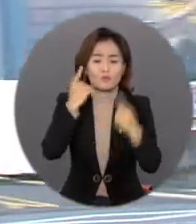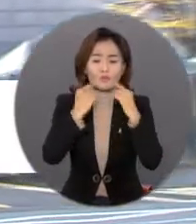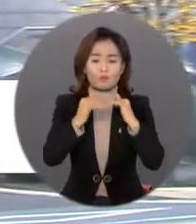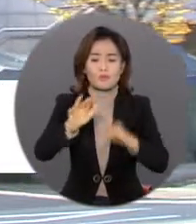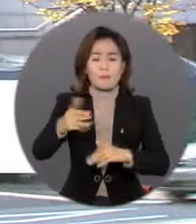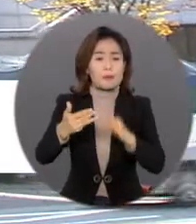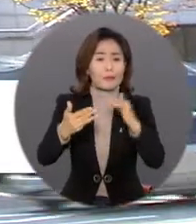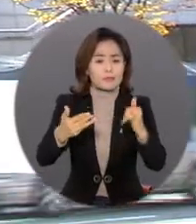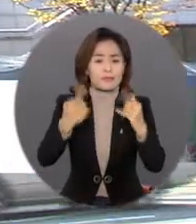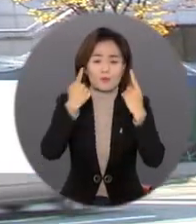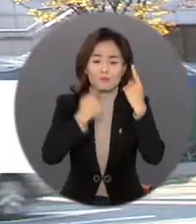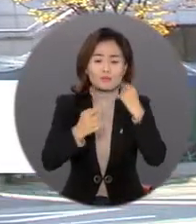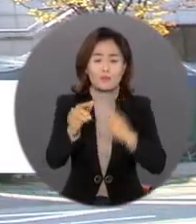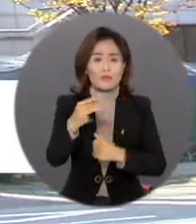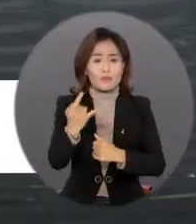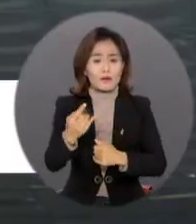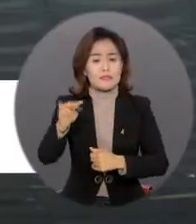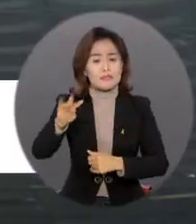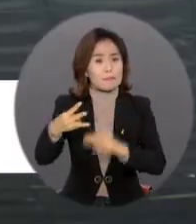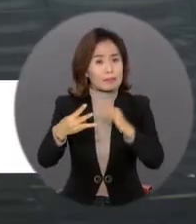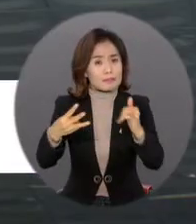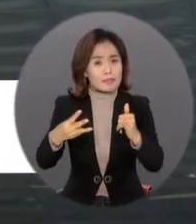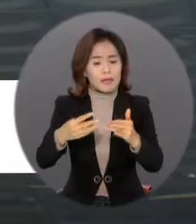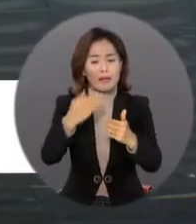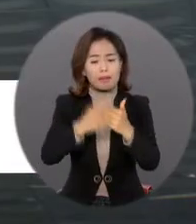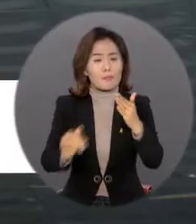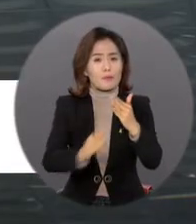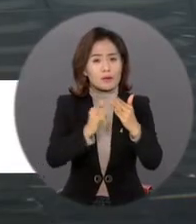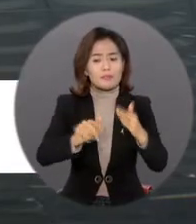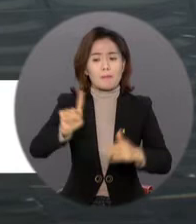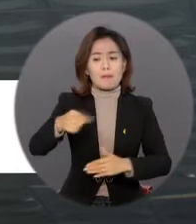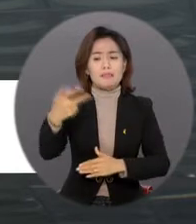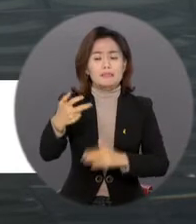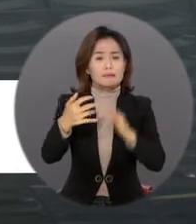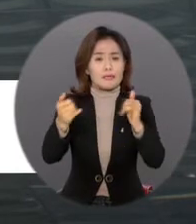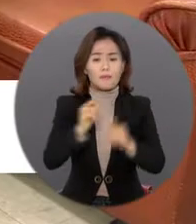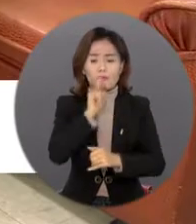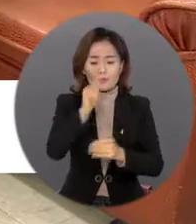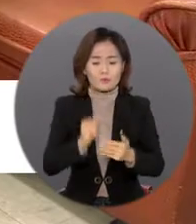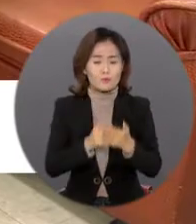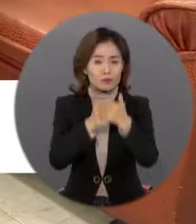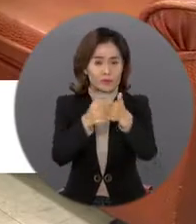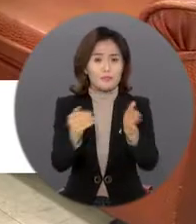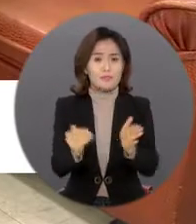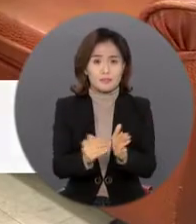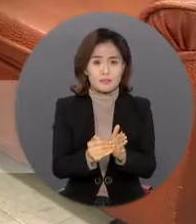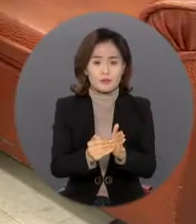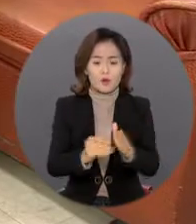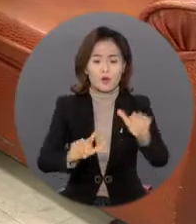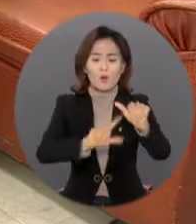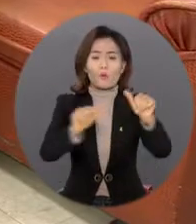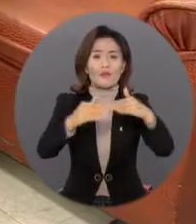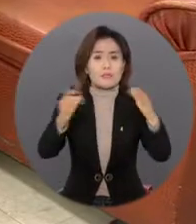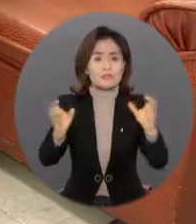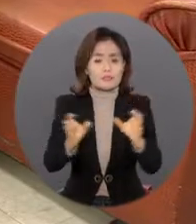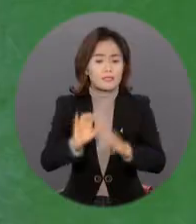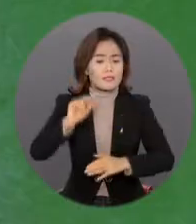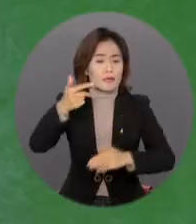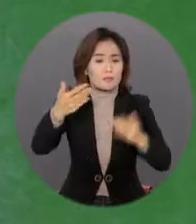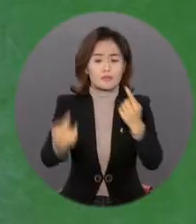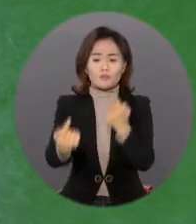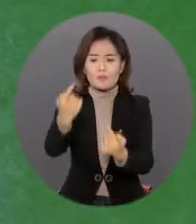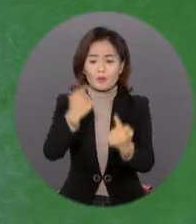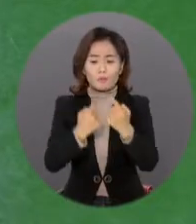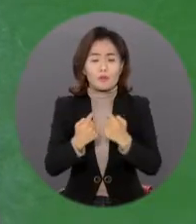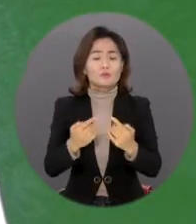800여 명, 부상자외 300여 명, 유족회 170여 명이 소송을 신청했습니다. 5월 단체들은 다음 주까지